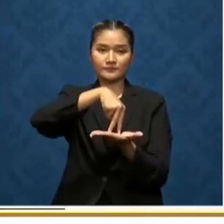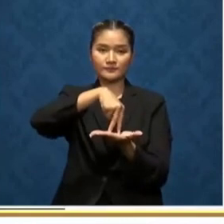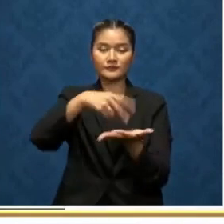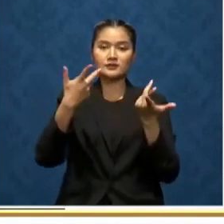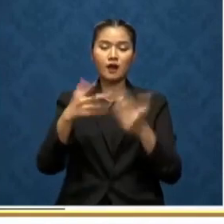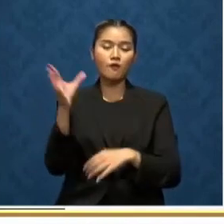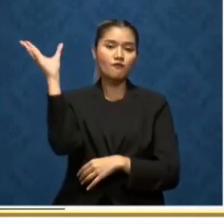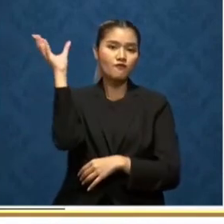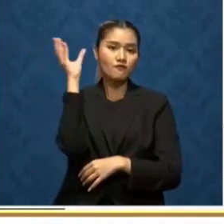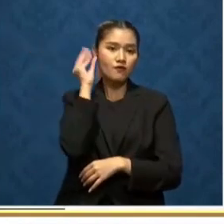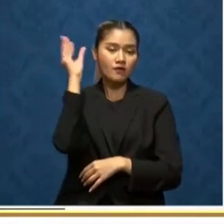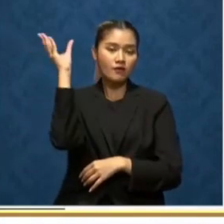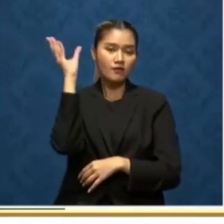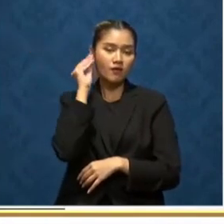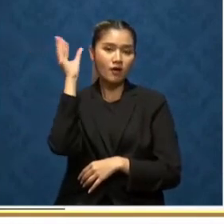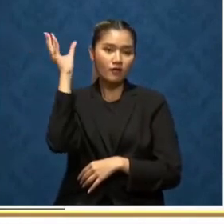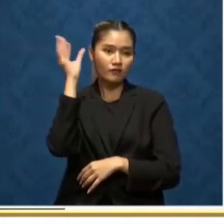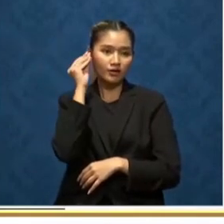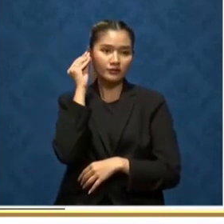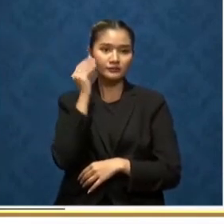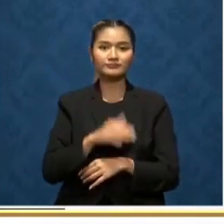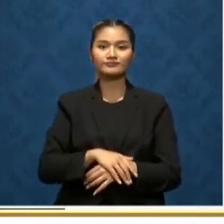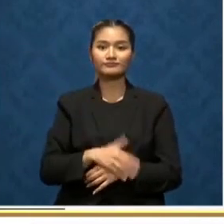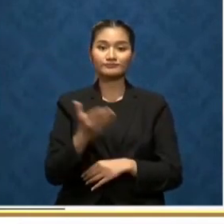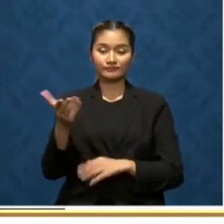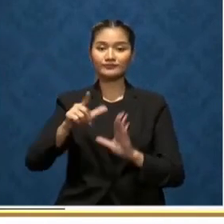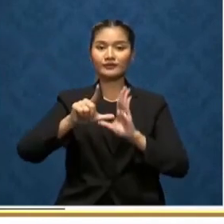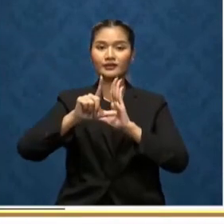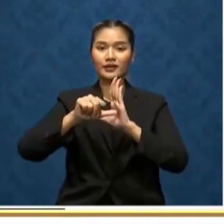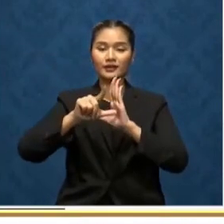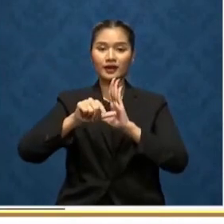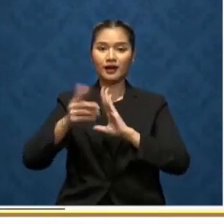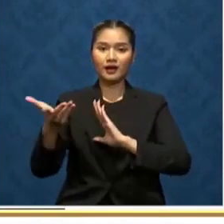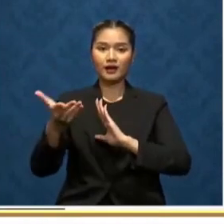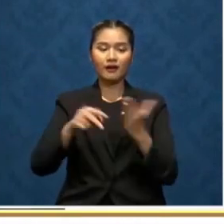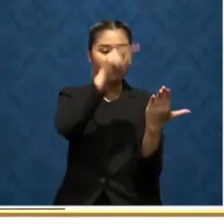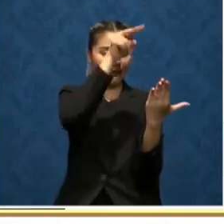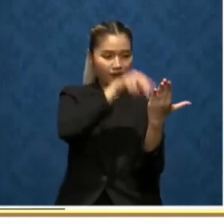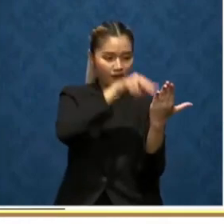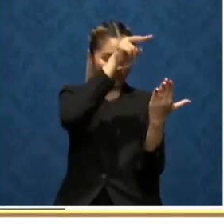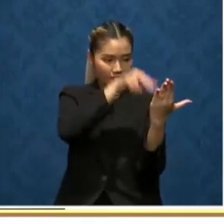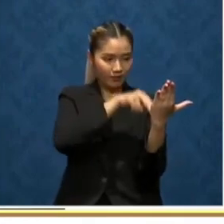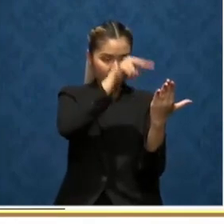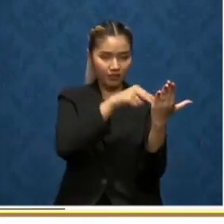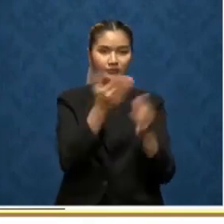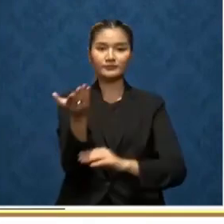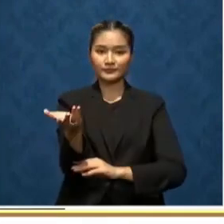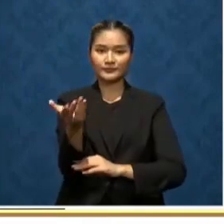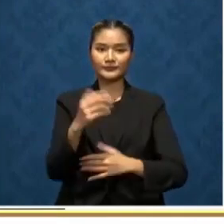ราชองการขอเชิญท่านเลขาธิการอ่านพระบรมราชองการครับ